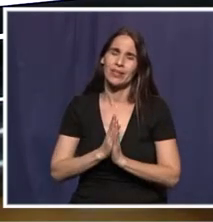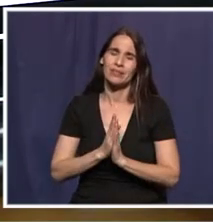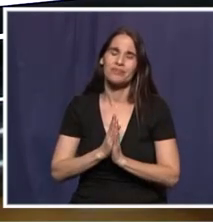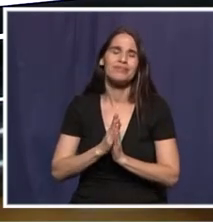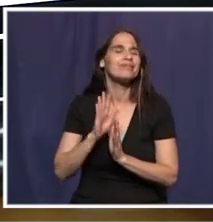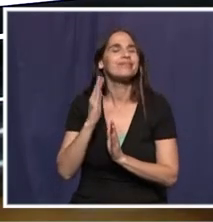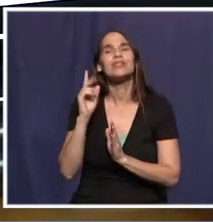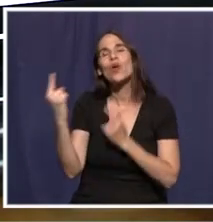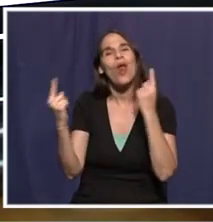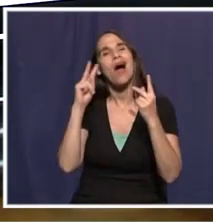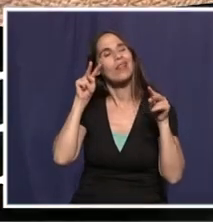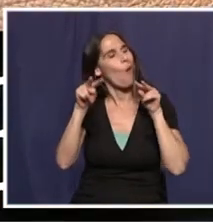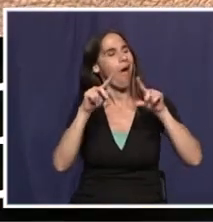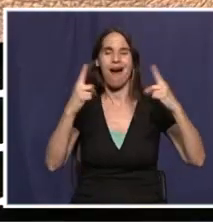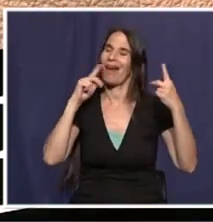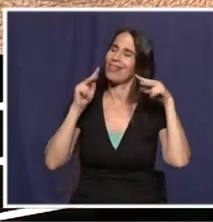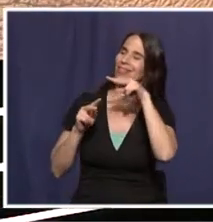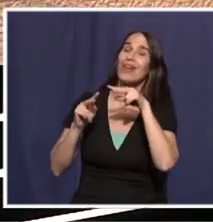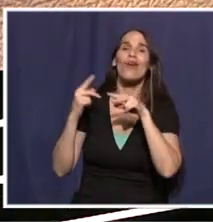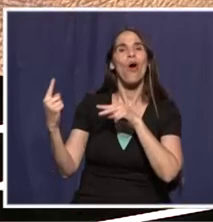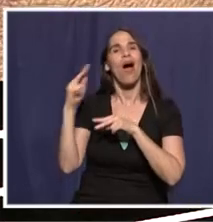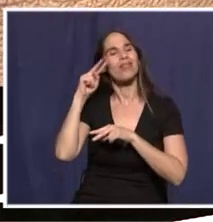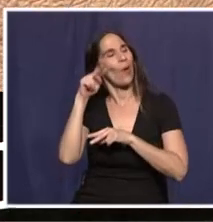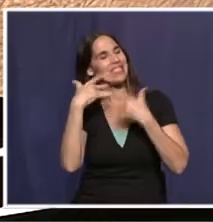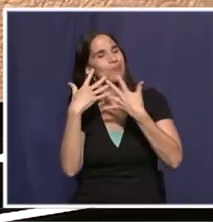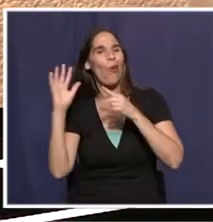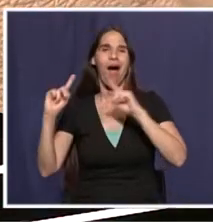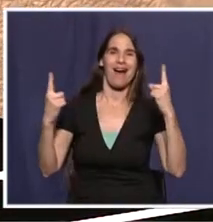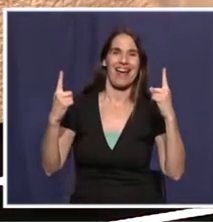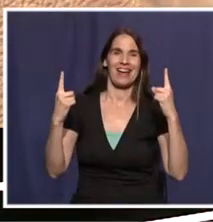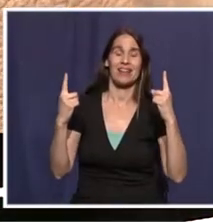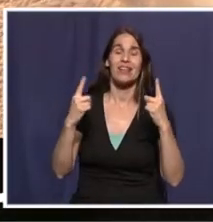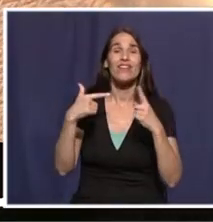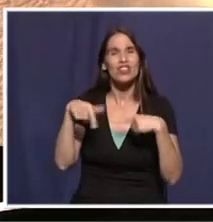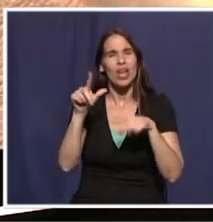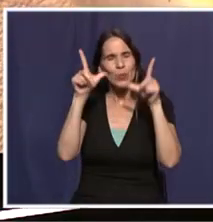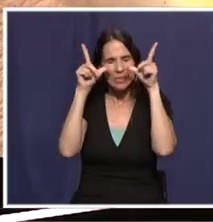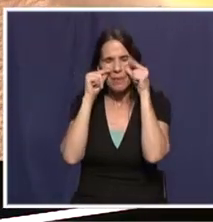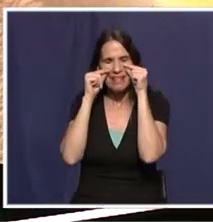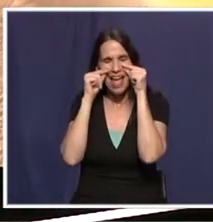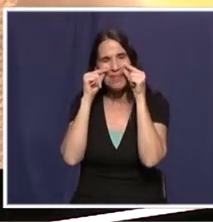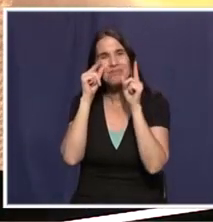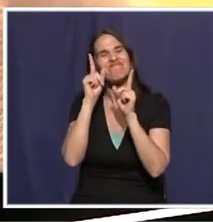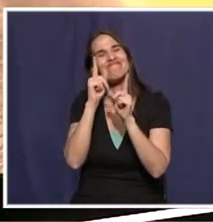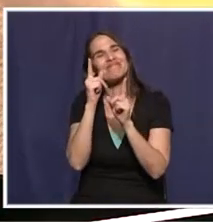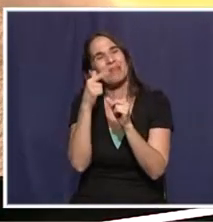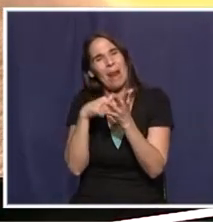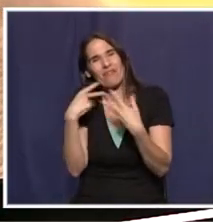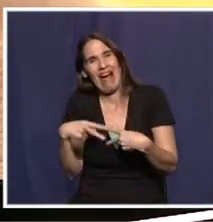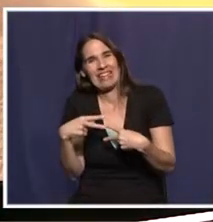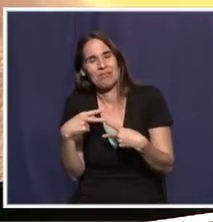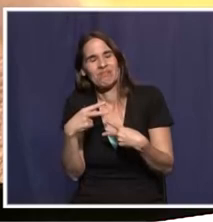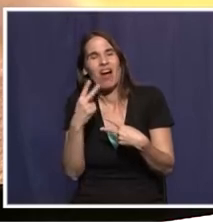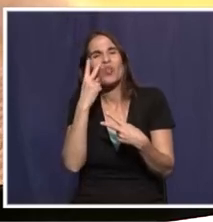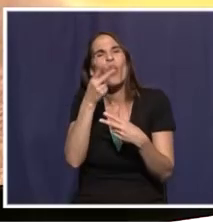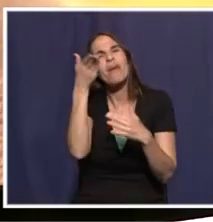עין רואה אמת אחרת, כל עין רואה צד אחר של המציאות, וכשעוצמים עין מפחד או כאב, רואים רק חצי תמונה ורצים